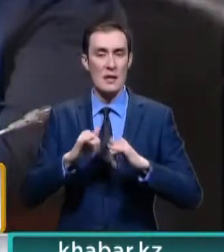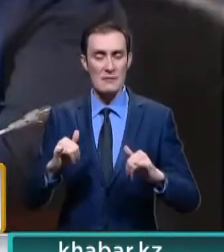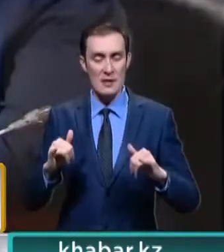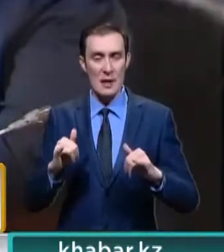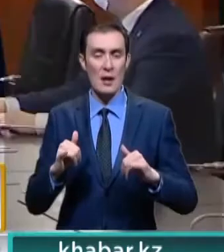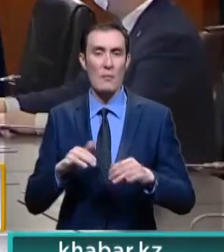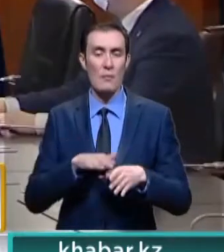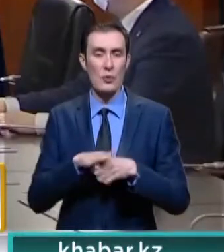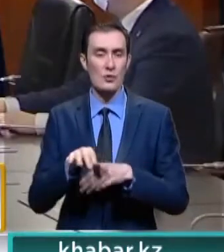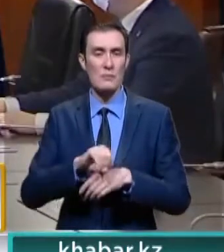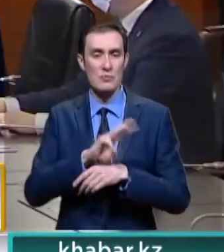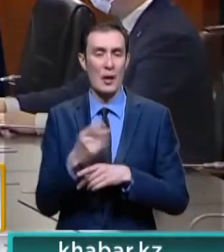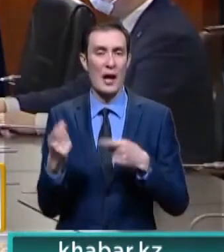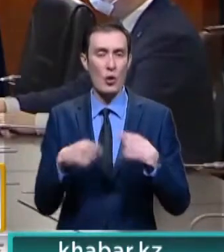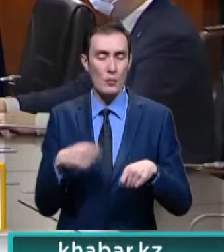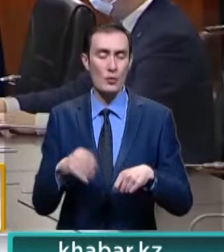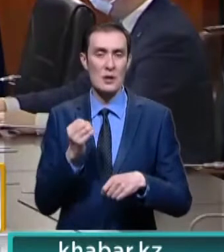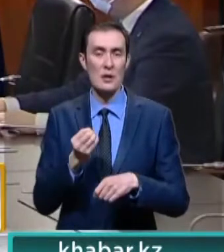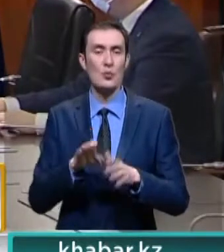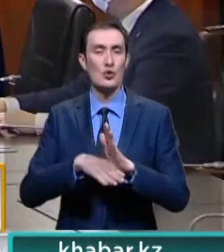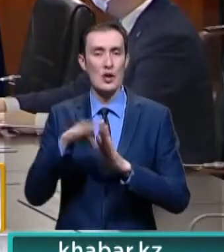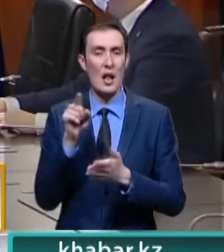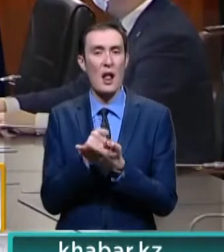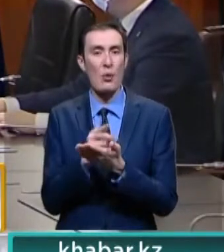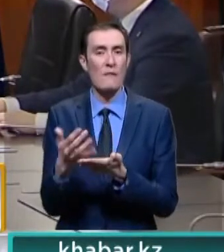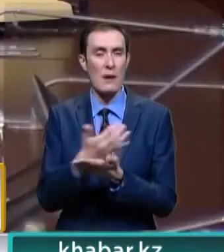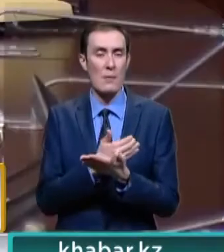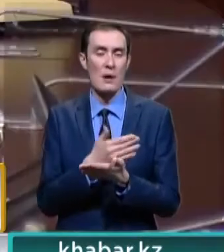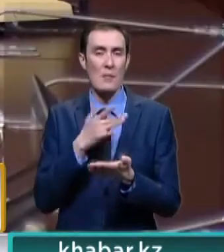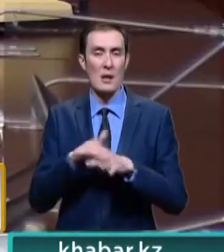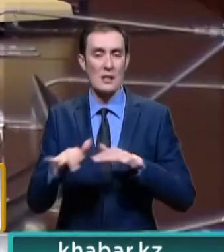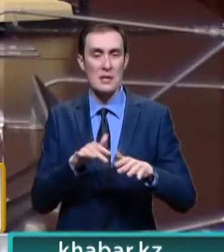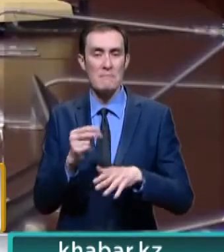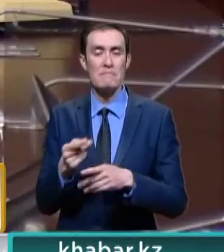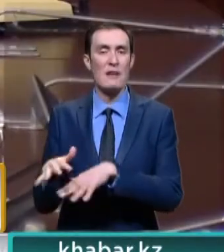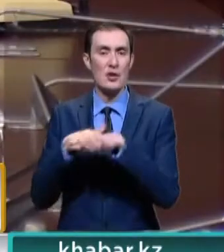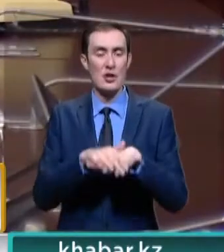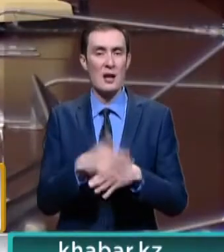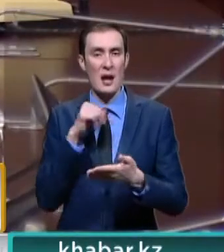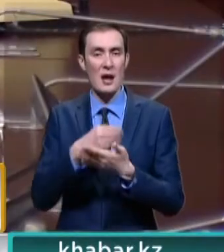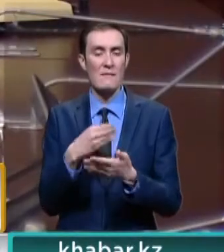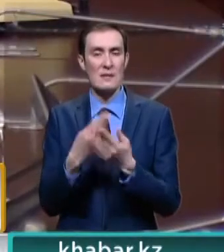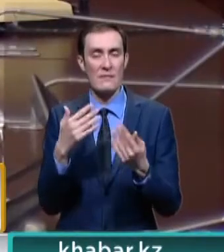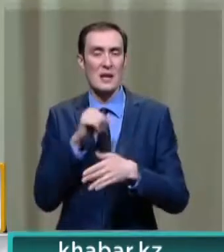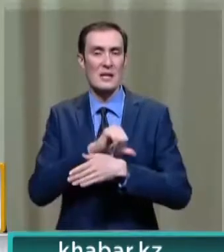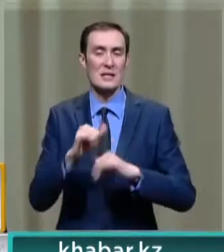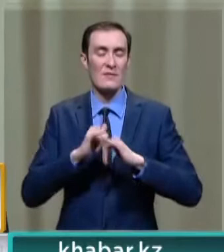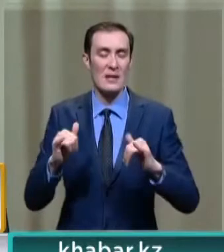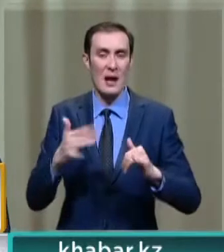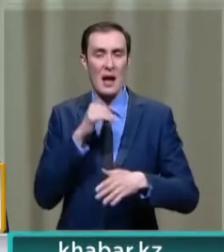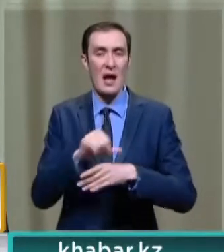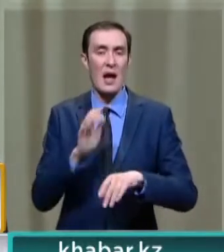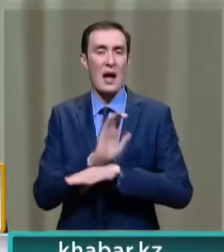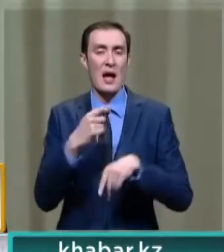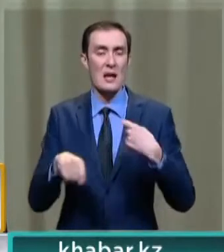самодостаточность экономики совершенствования налоговой политики привлечение инвестиций и развития экспорта о которых накануне говорил